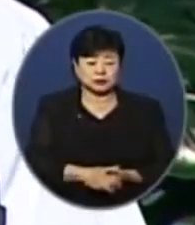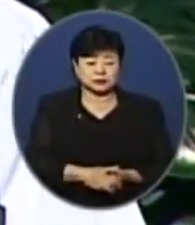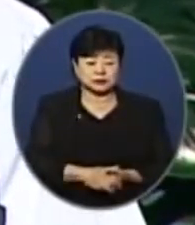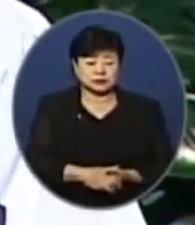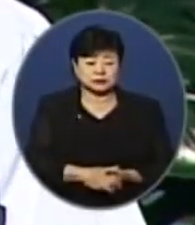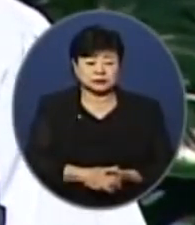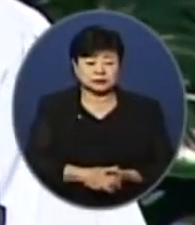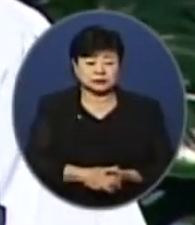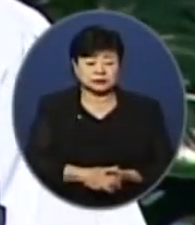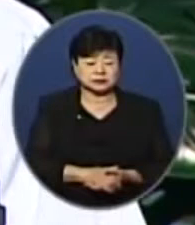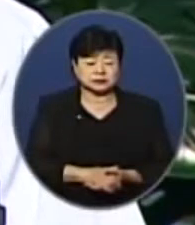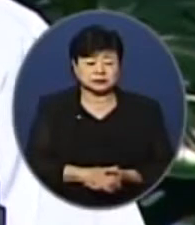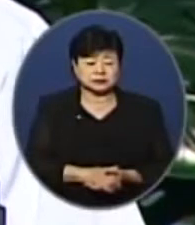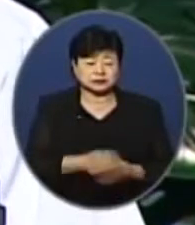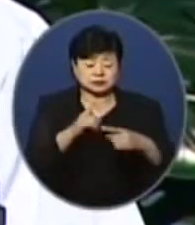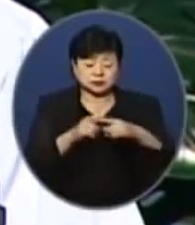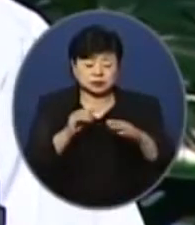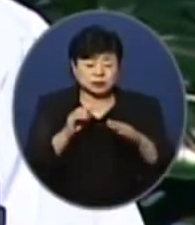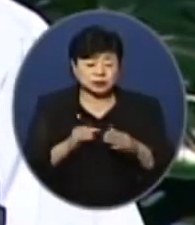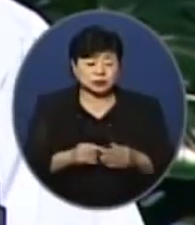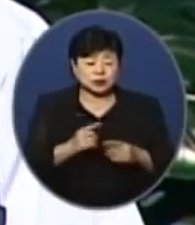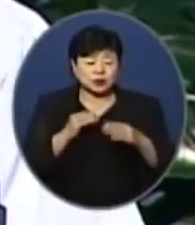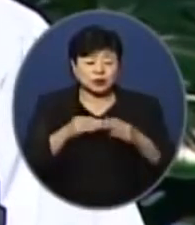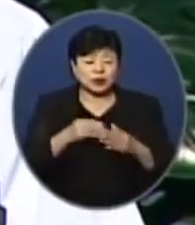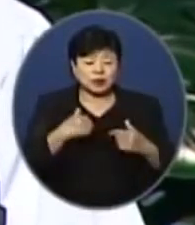아예 교회를 떠나기도 합니다.